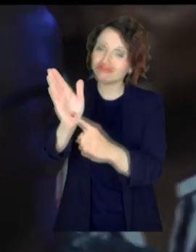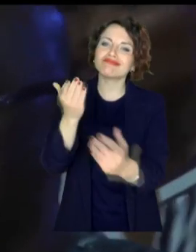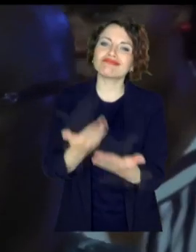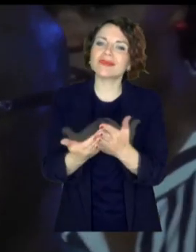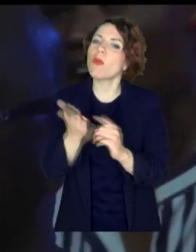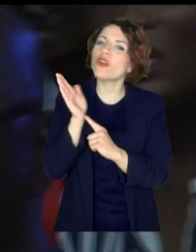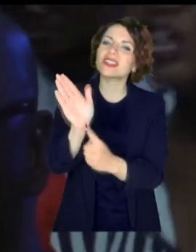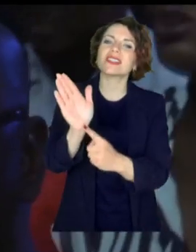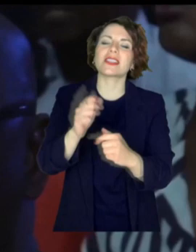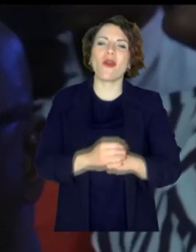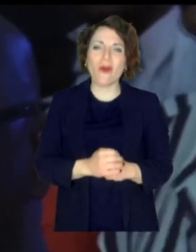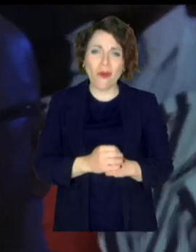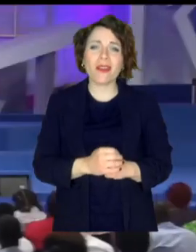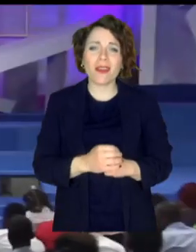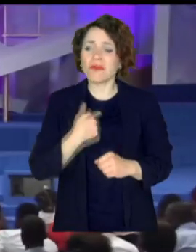dimostrazione.